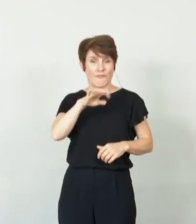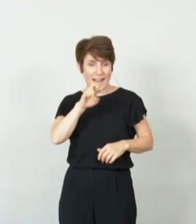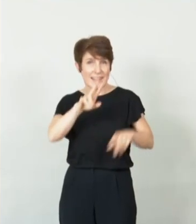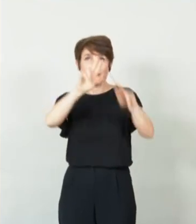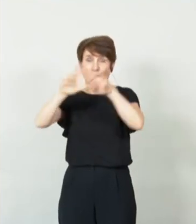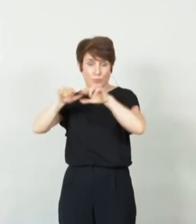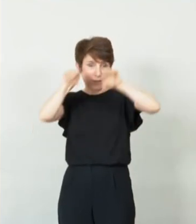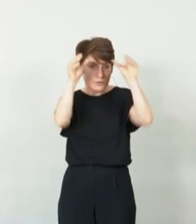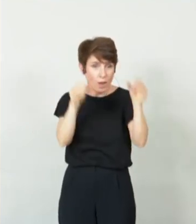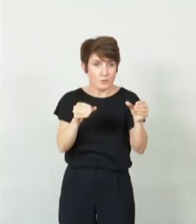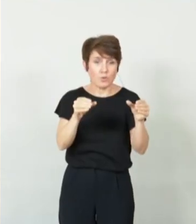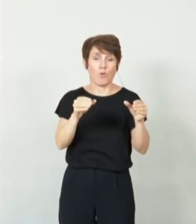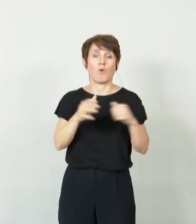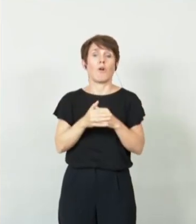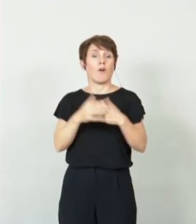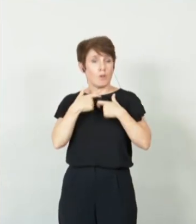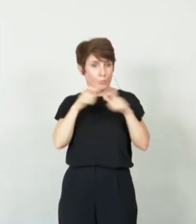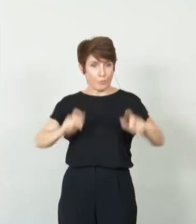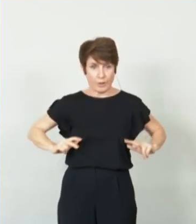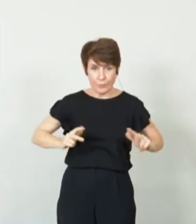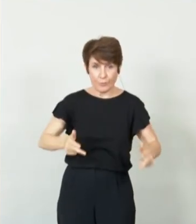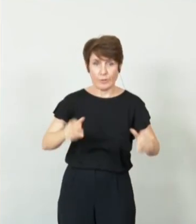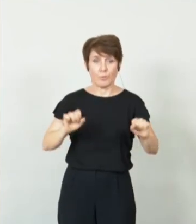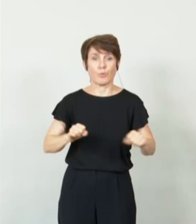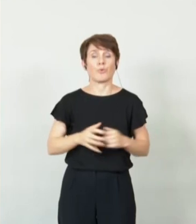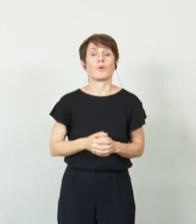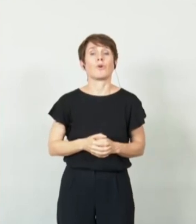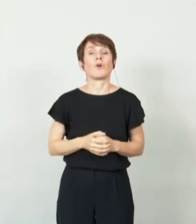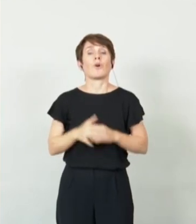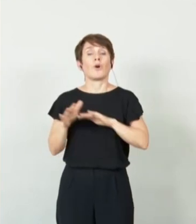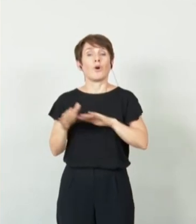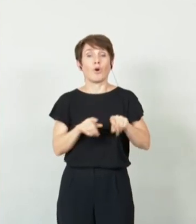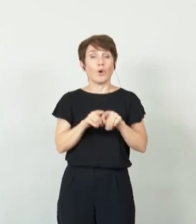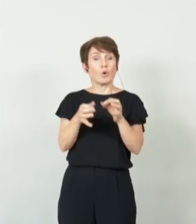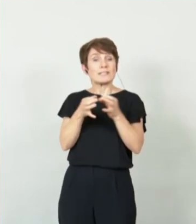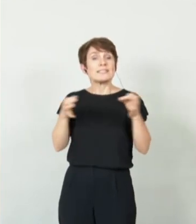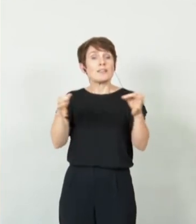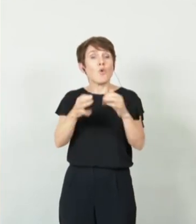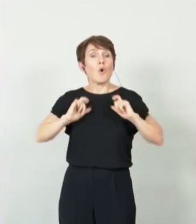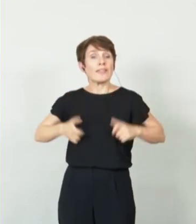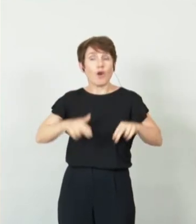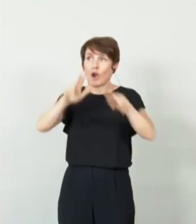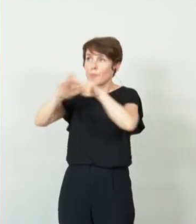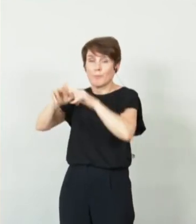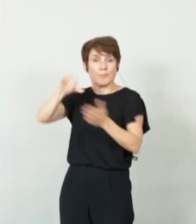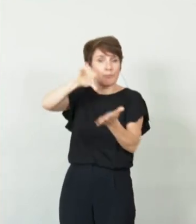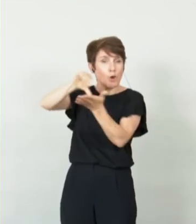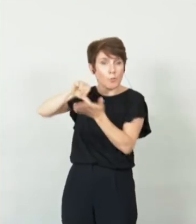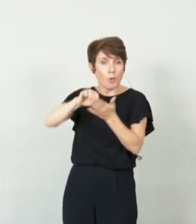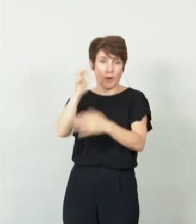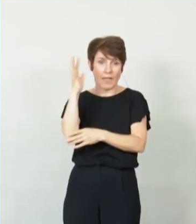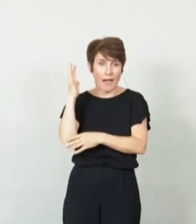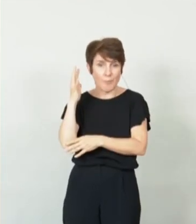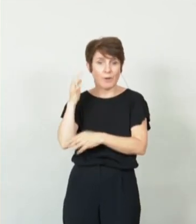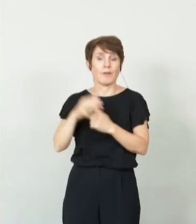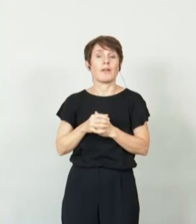pour les personnes à mobilité réduite végétalisation de cours d'école préfiguration et première livraison des rues